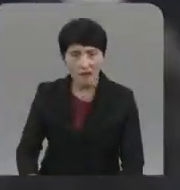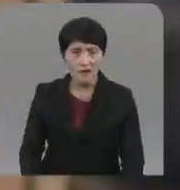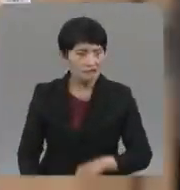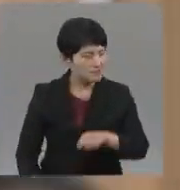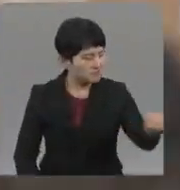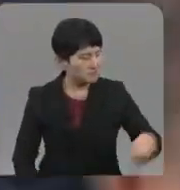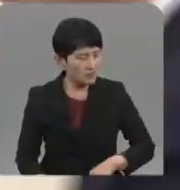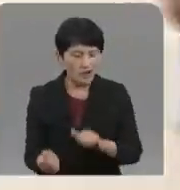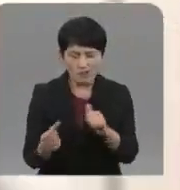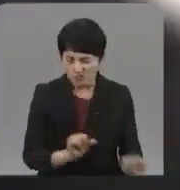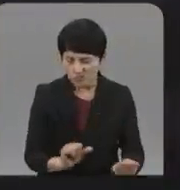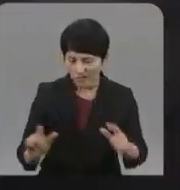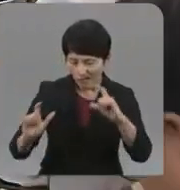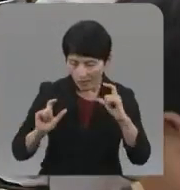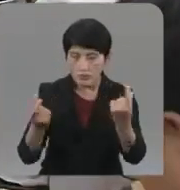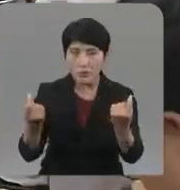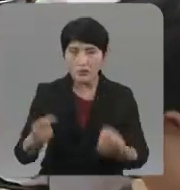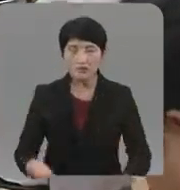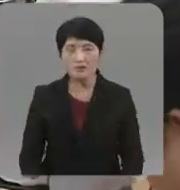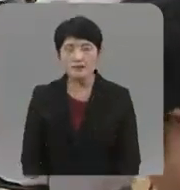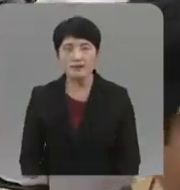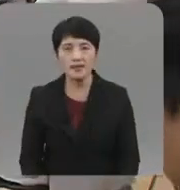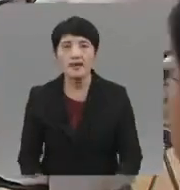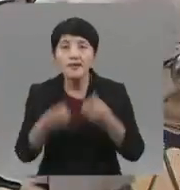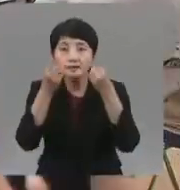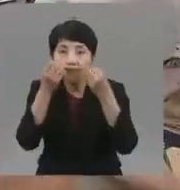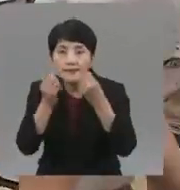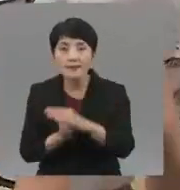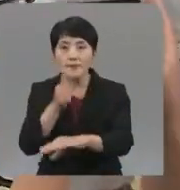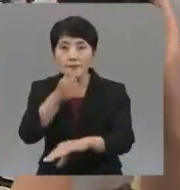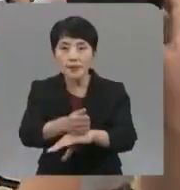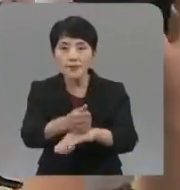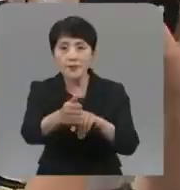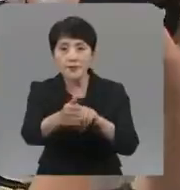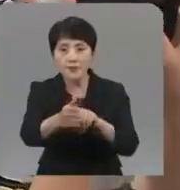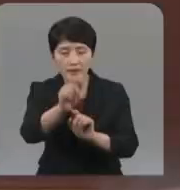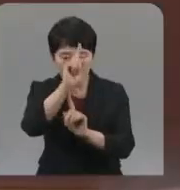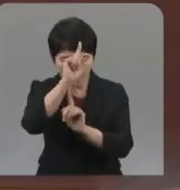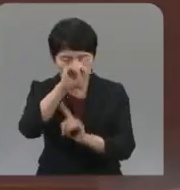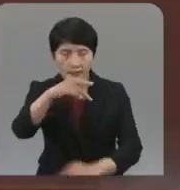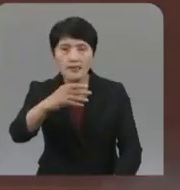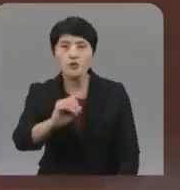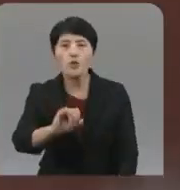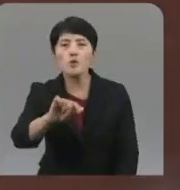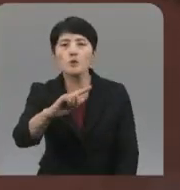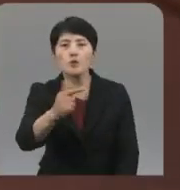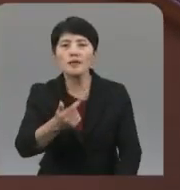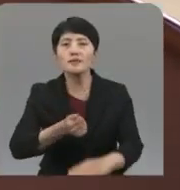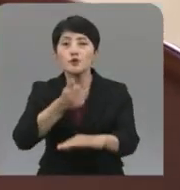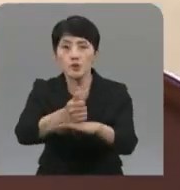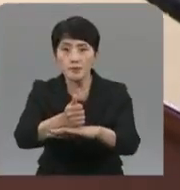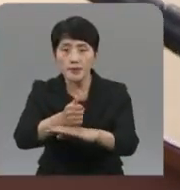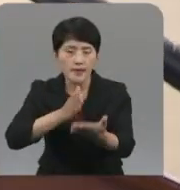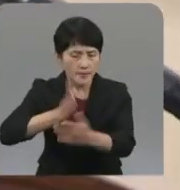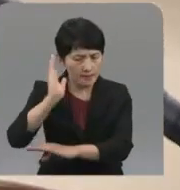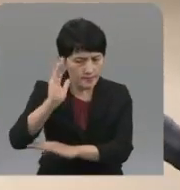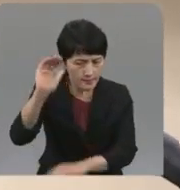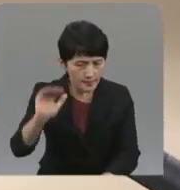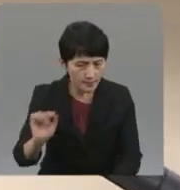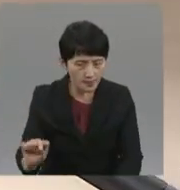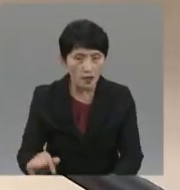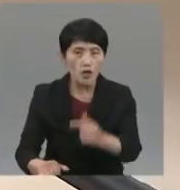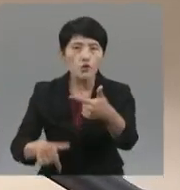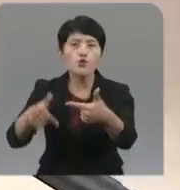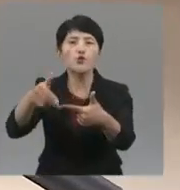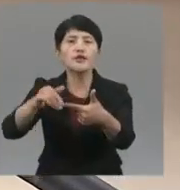tân chủ tịch ủy ban phát thanh truyền hình và truyền thông Hàn Quốc y Đông quan đã chính thức nhậm chức vào ngày 28 tháng 8 trong bài phát biểu